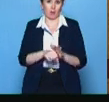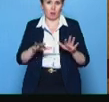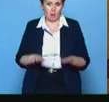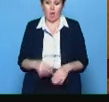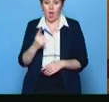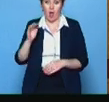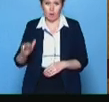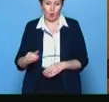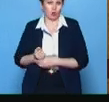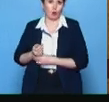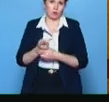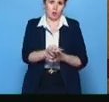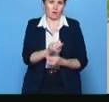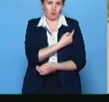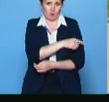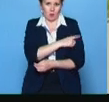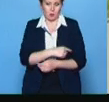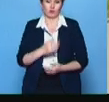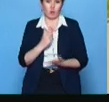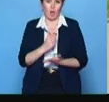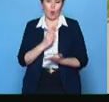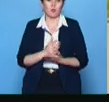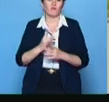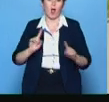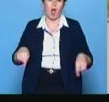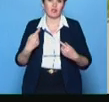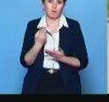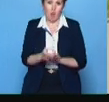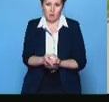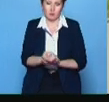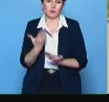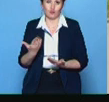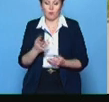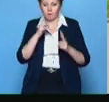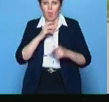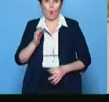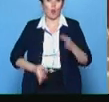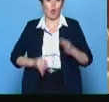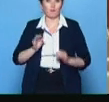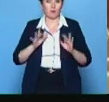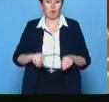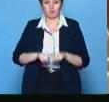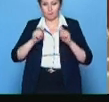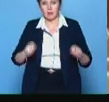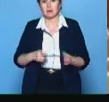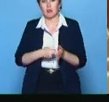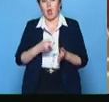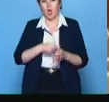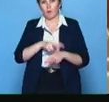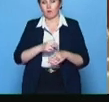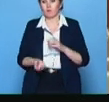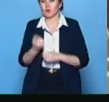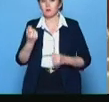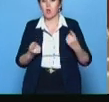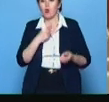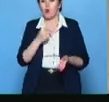1-ю республиканскую больницу. Мальчик находится сейчас в реанимации. По данному факту возбуждено уголовное дело. Следователи выясняют все обстоятельства аварии,